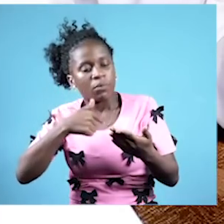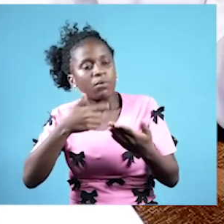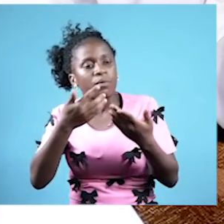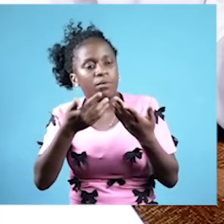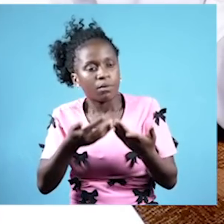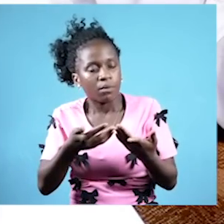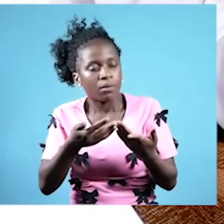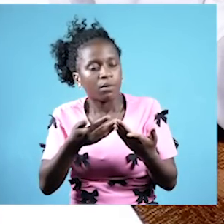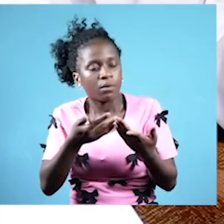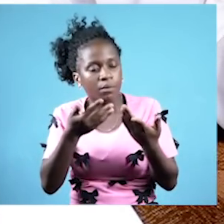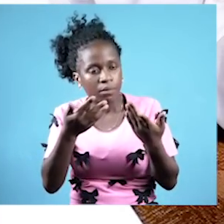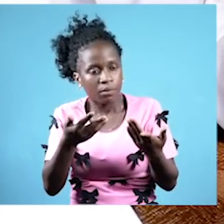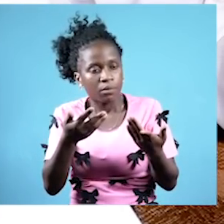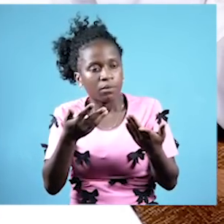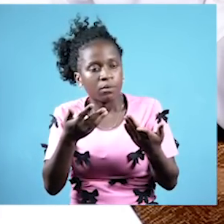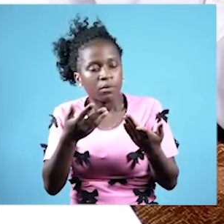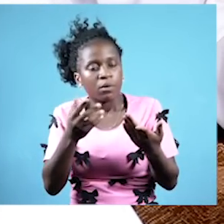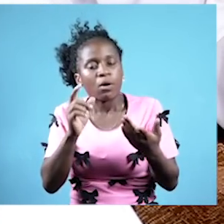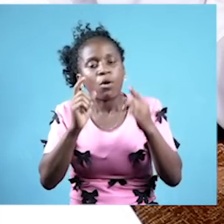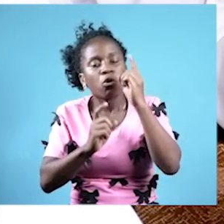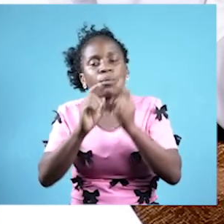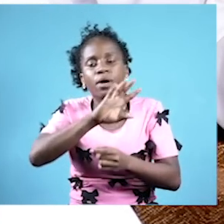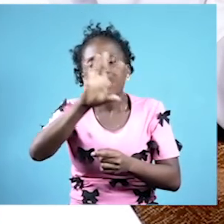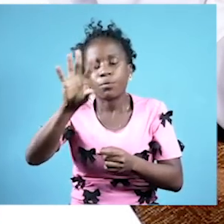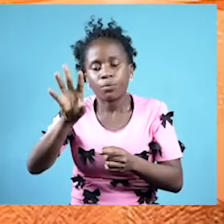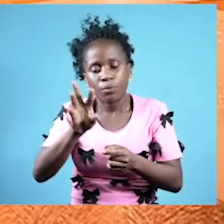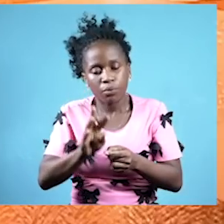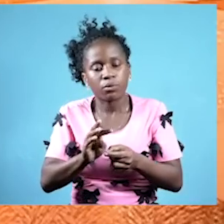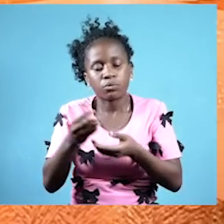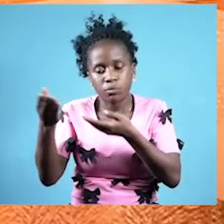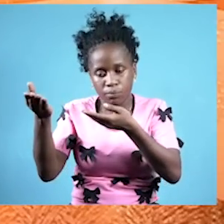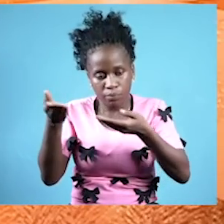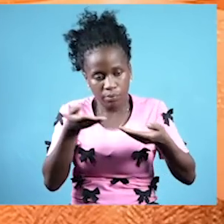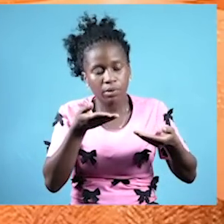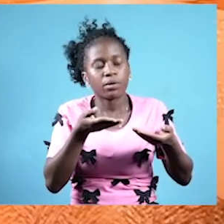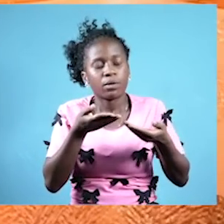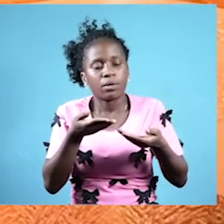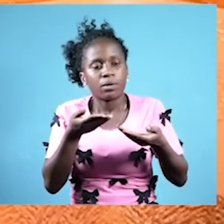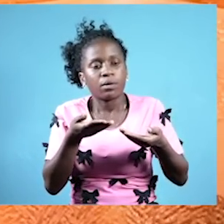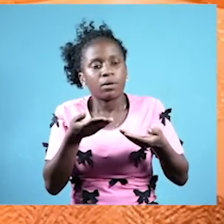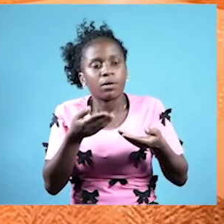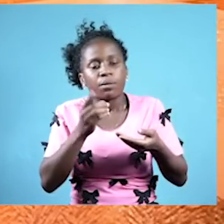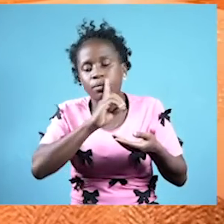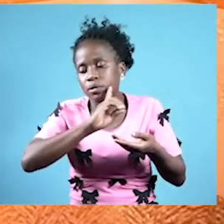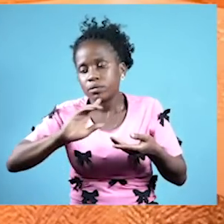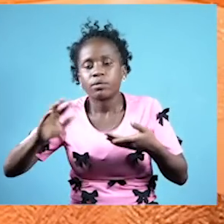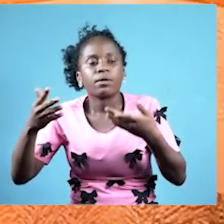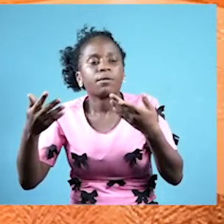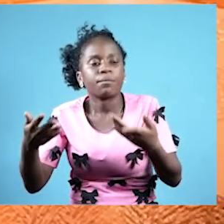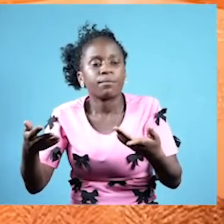na wagombea wote walipokuja mkoa wa Dar es Salaam, tuliwapokea na kuwapa nafasi ya kuzungumza na wale.